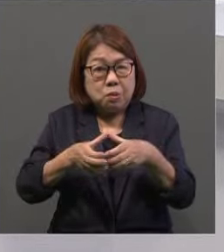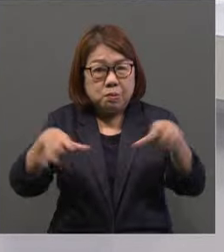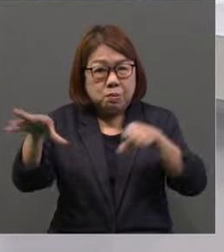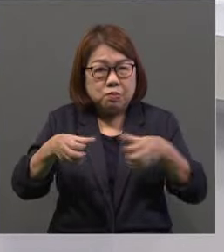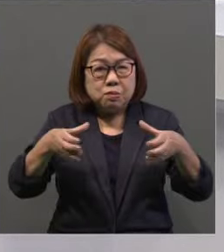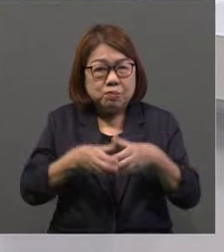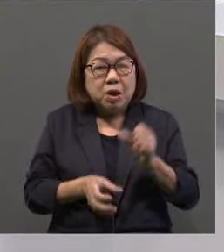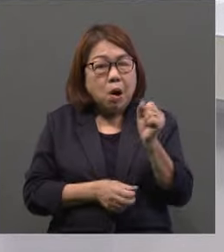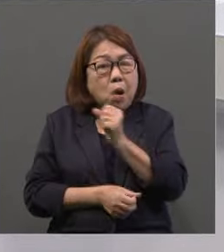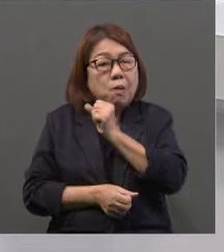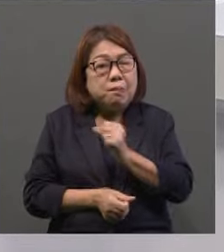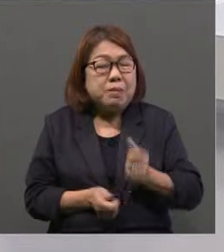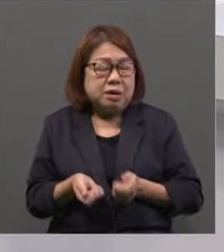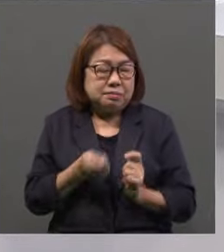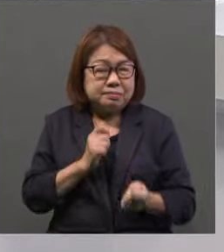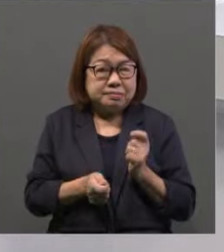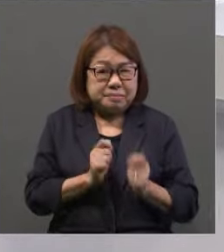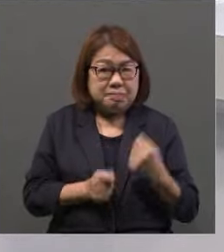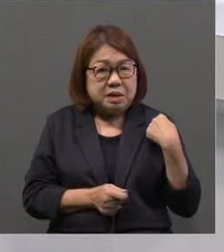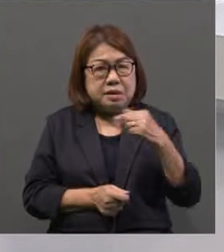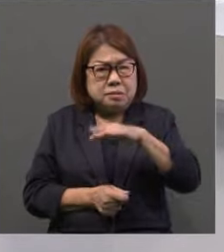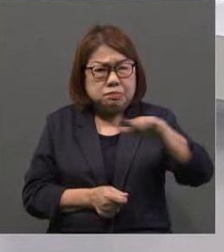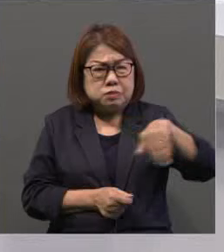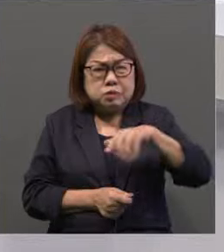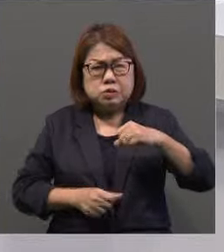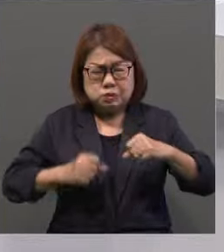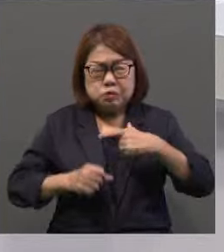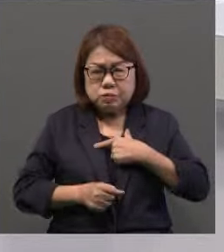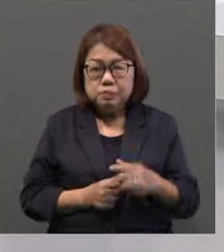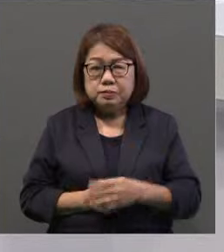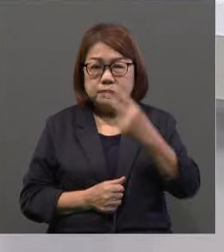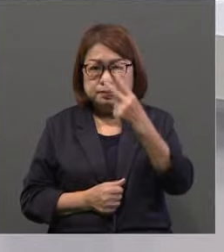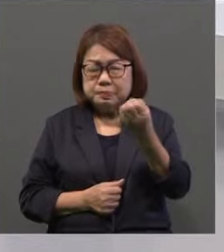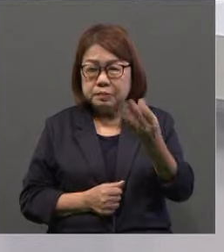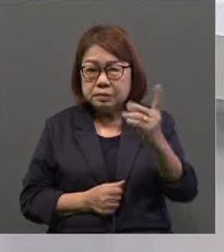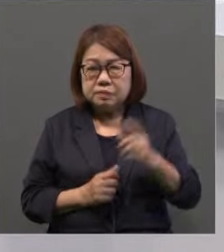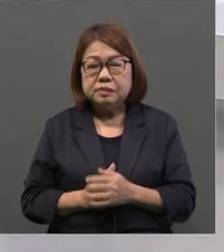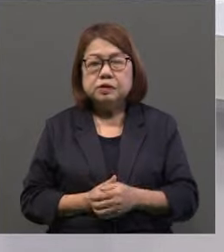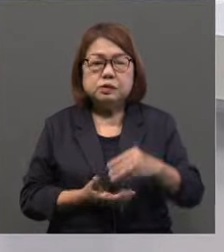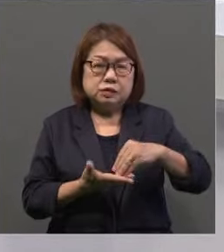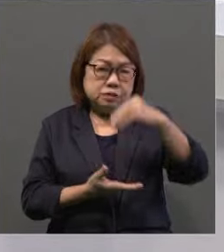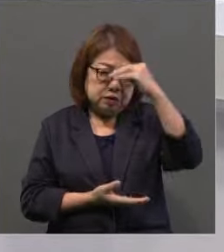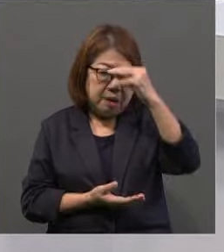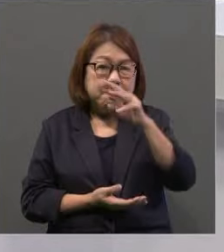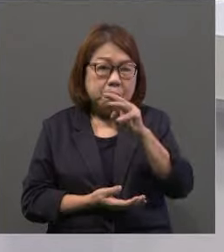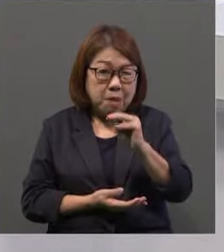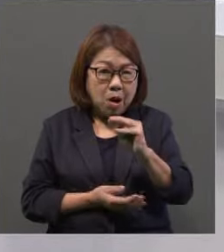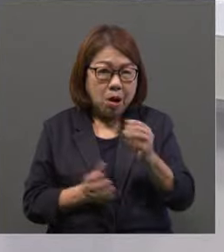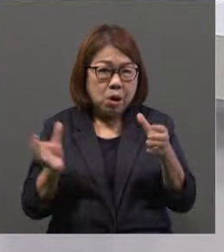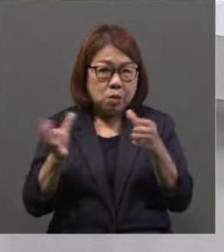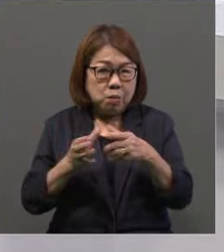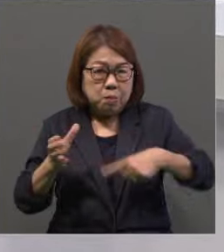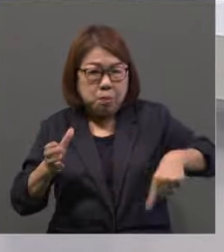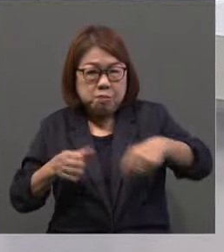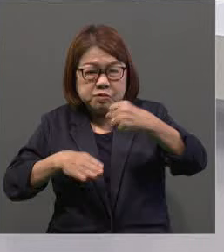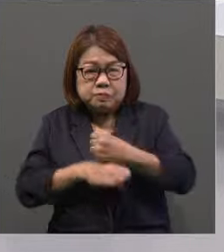วงดนตรีลูกทุ่งก็เป็นหนึ่งในทางเลือกที่น้องๆเนี่ยชอบกันมากแต่ส่วนใหญ่ที่เราจะเห็นจะเป็นน้องๆมัธยมซะมากกว่าที่จะมาทําฟอร์มว